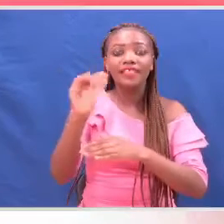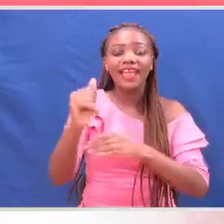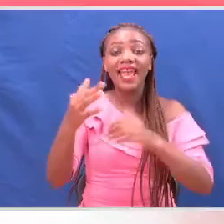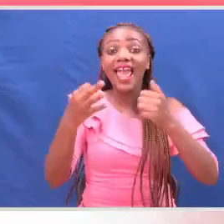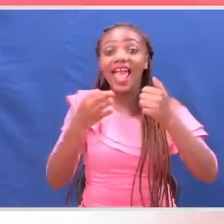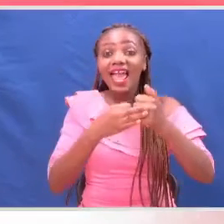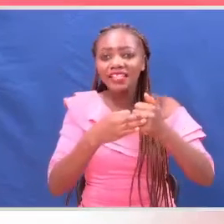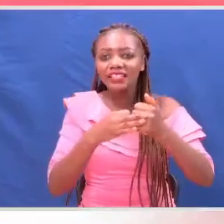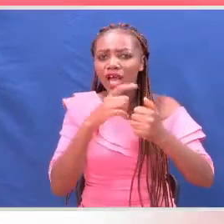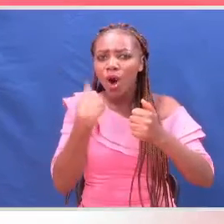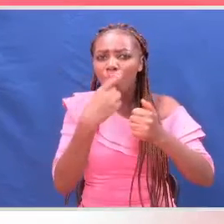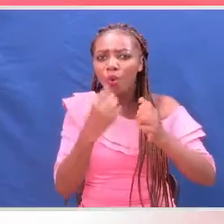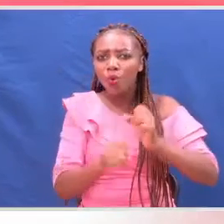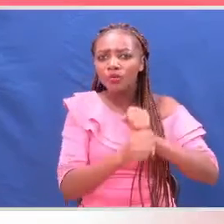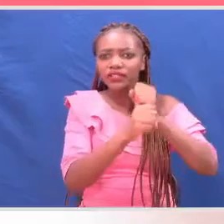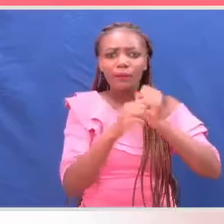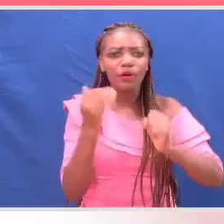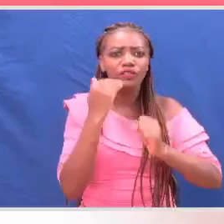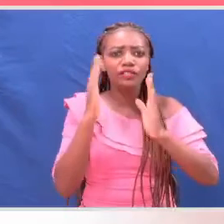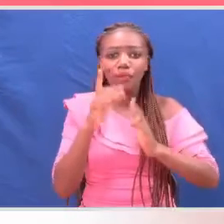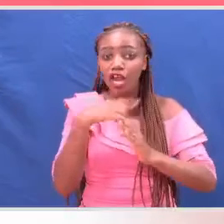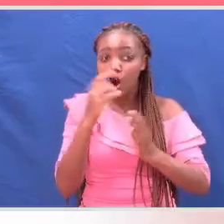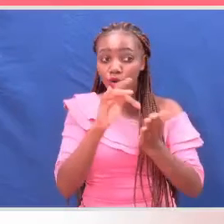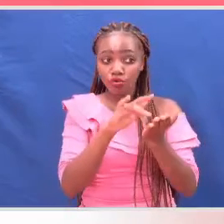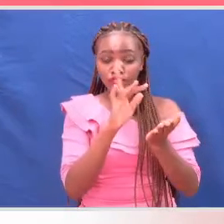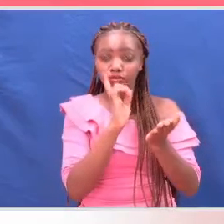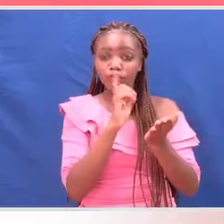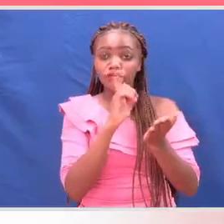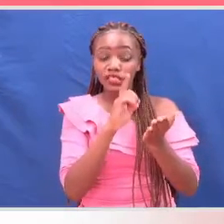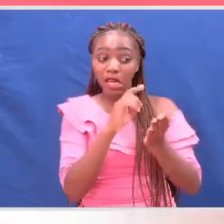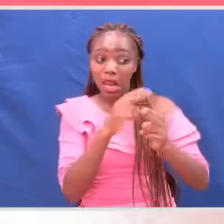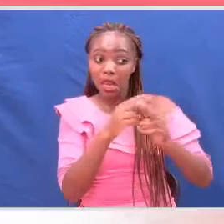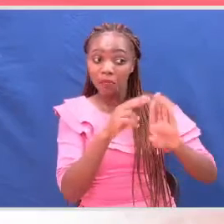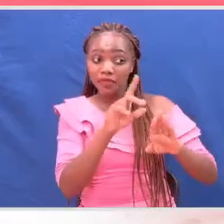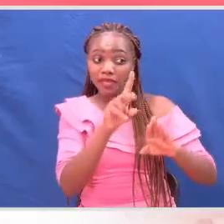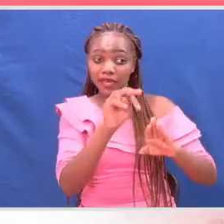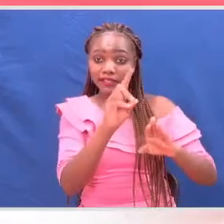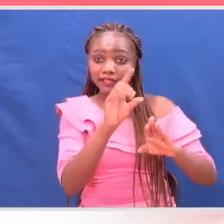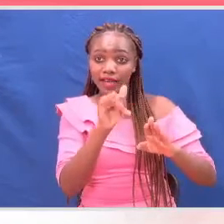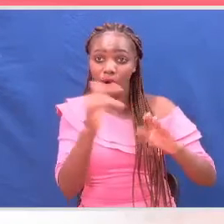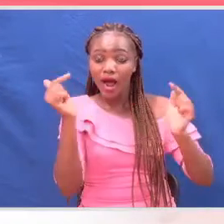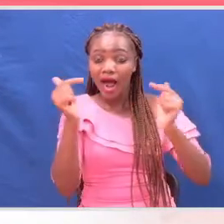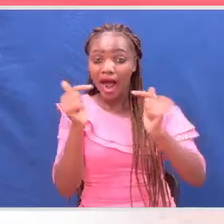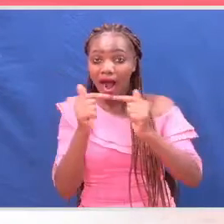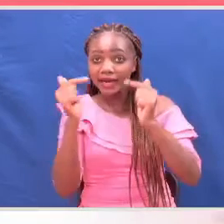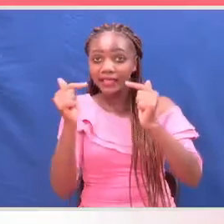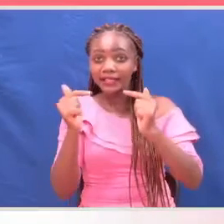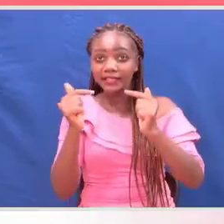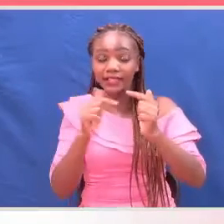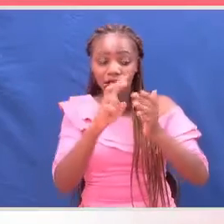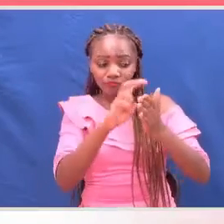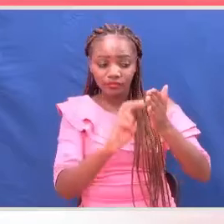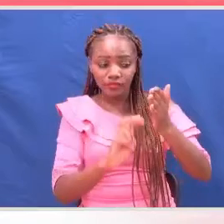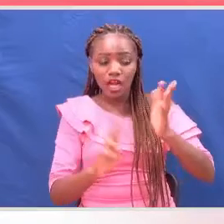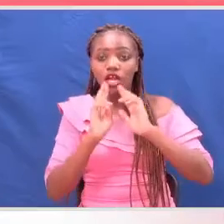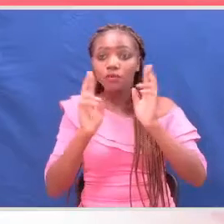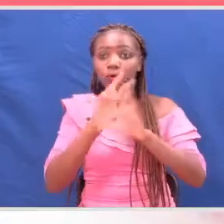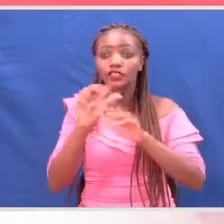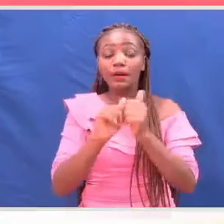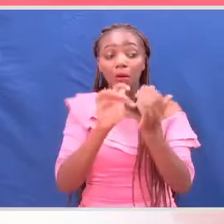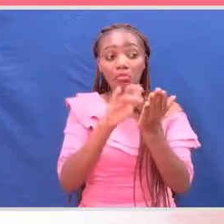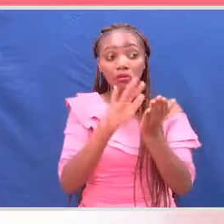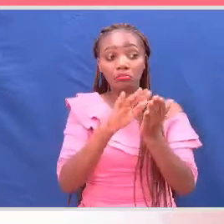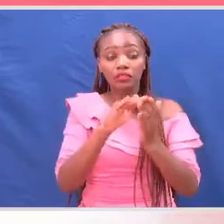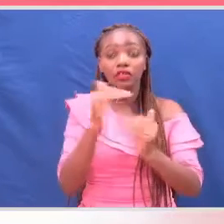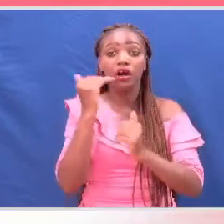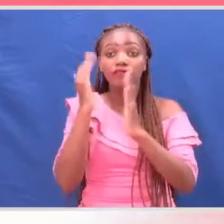8 wanaoegemea upande wa spika aliyetimuliwa Ndegwa Wahome kupinga kusomwa kwa taarifa kuhusu kubanduliwa